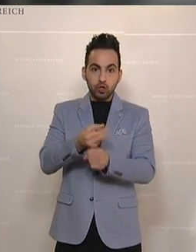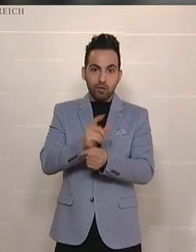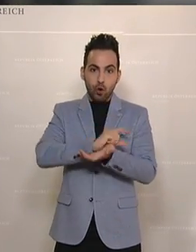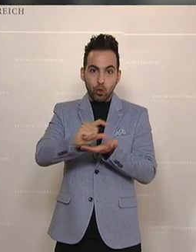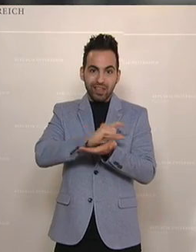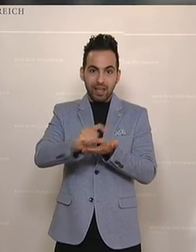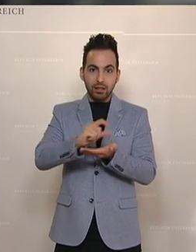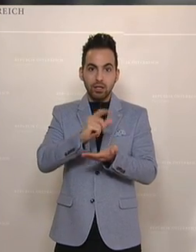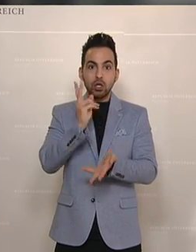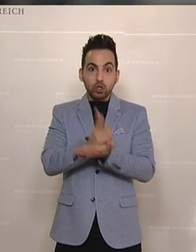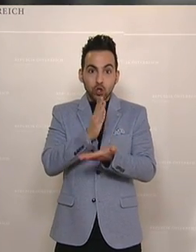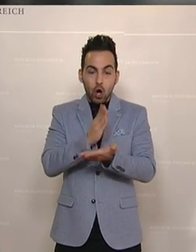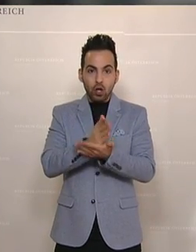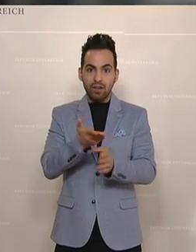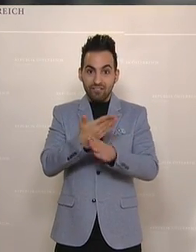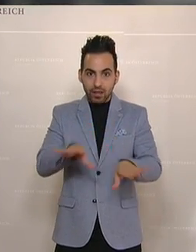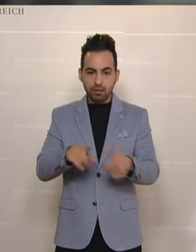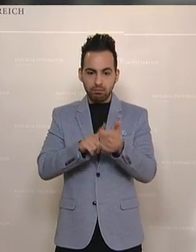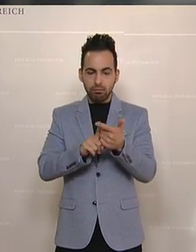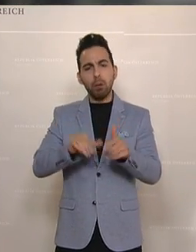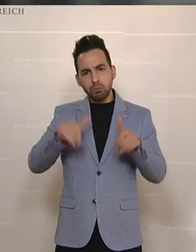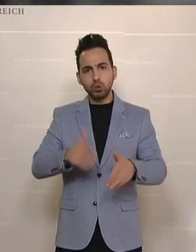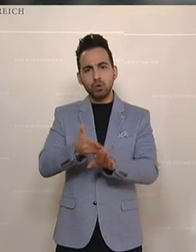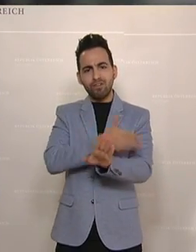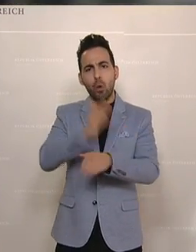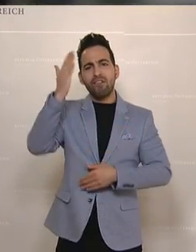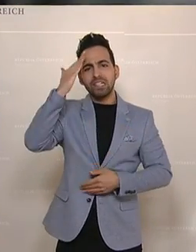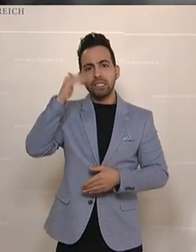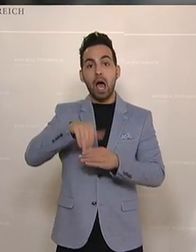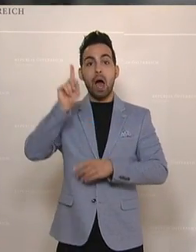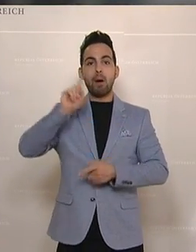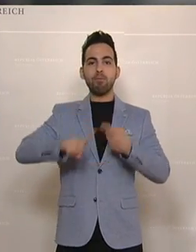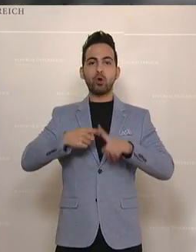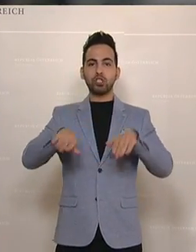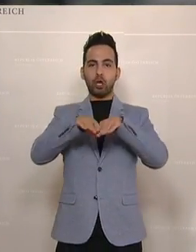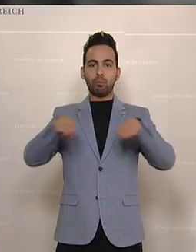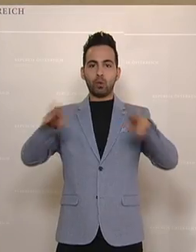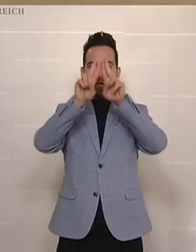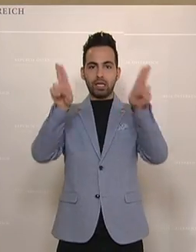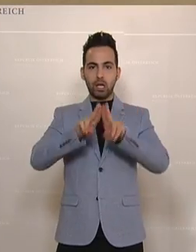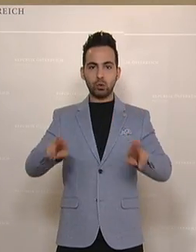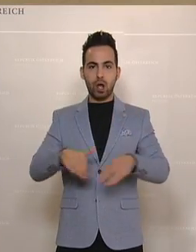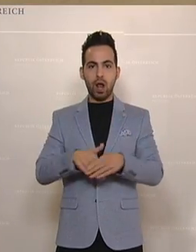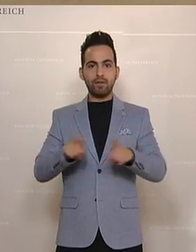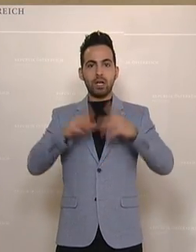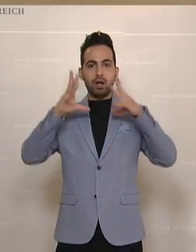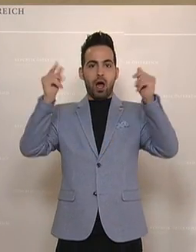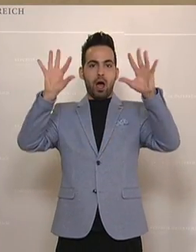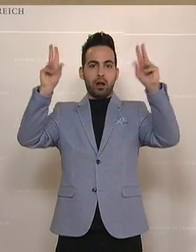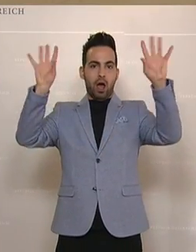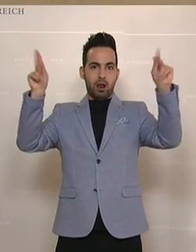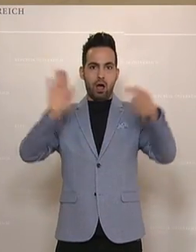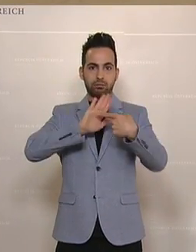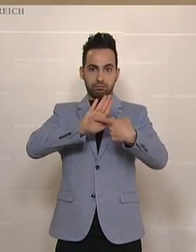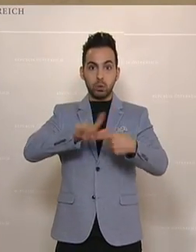Impfstoffkontingente entschädigt werden dürfen, das muss alles bekannt gewesen sein. Man hat das aber auf der politischen Bühne international groß inszeniert. Dann kam